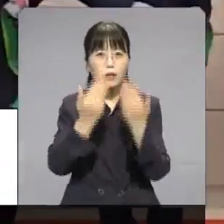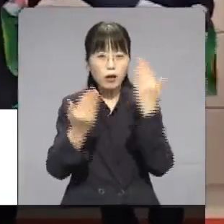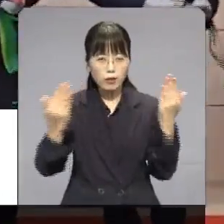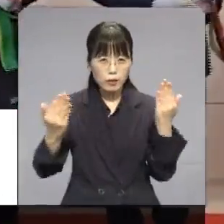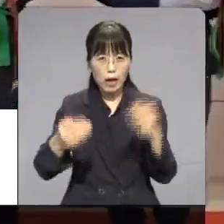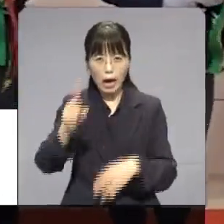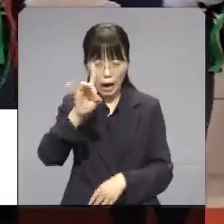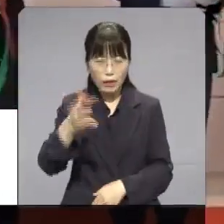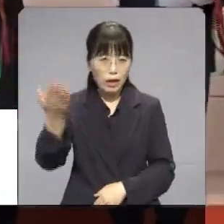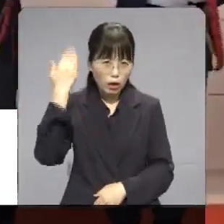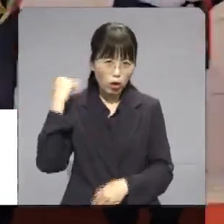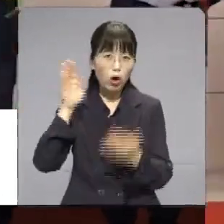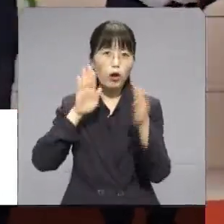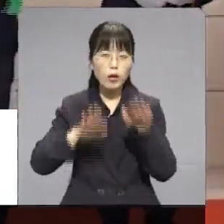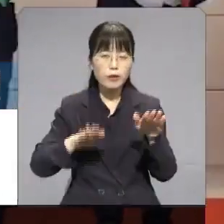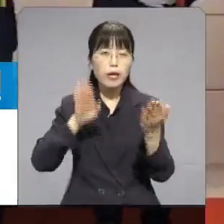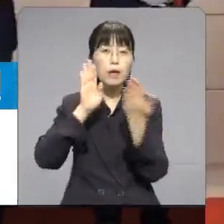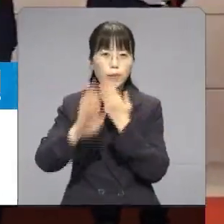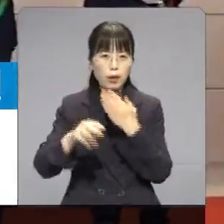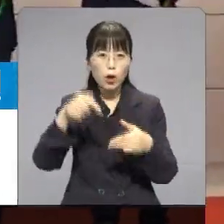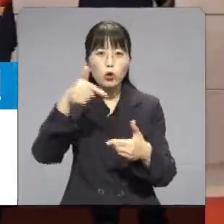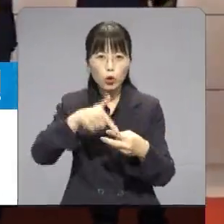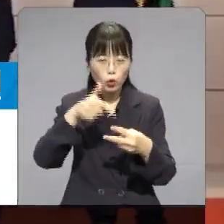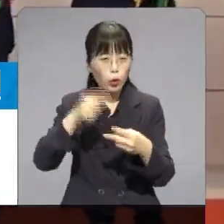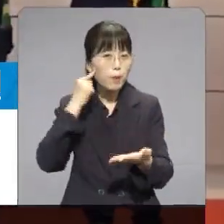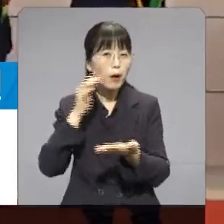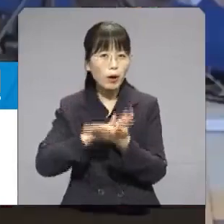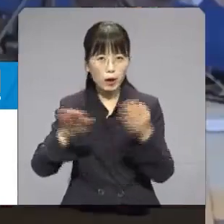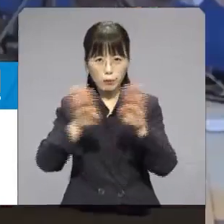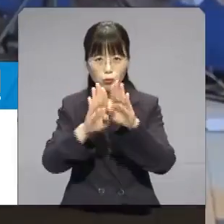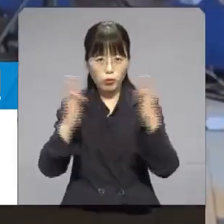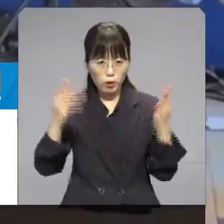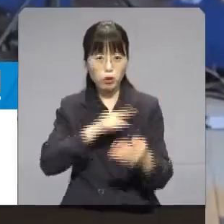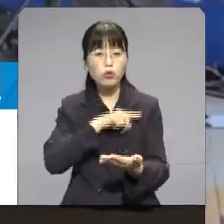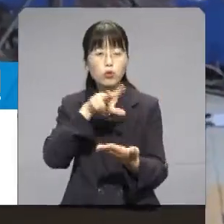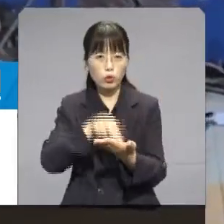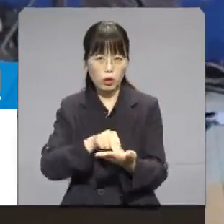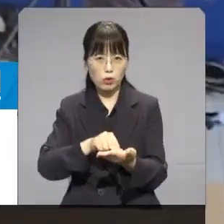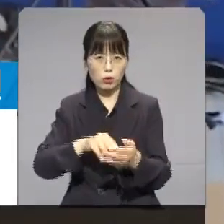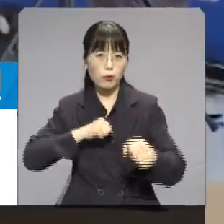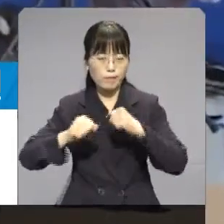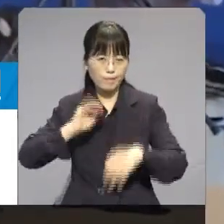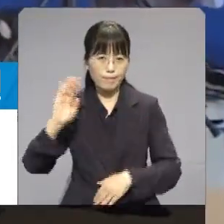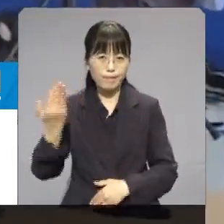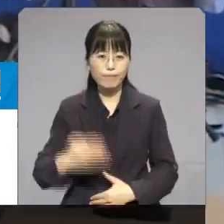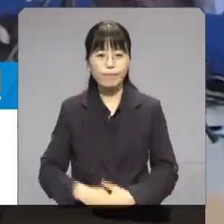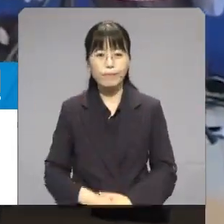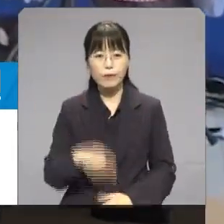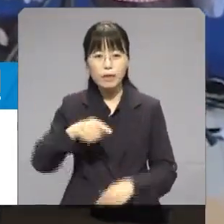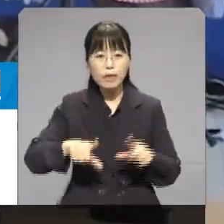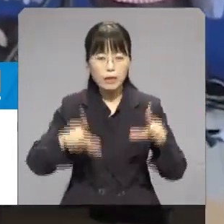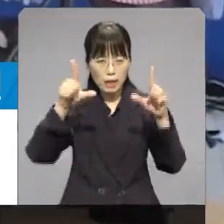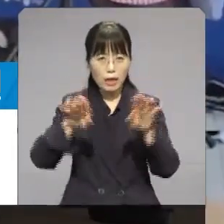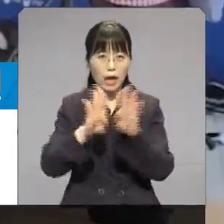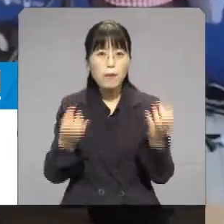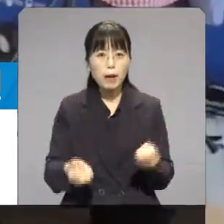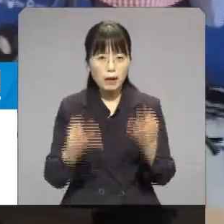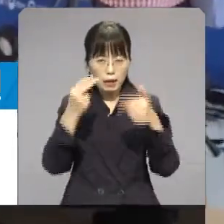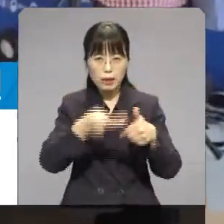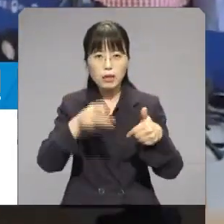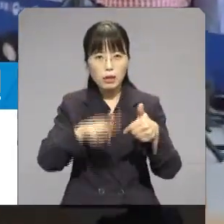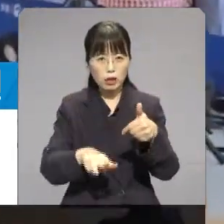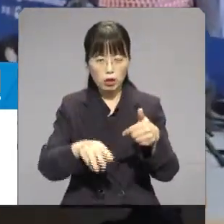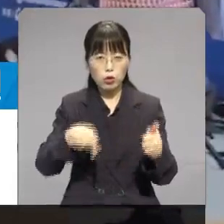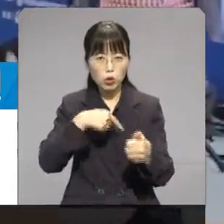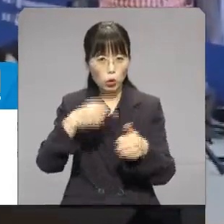하나의 과거, 현재, 미래, 교동에서 평화의 문을 열다라는 주제로 진행되었습니다. 이날 개막식에는